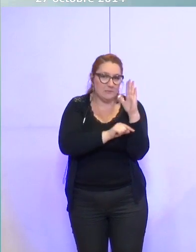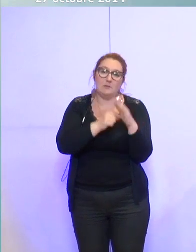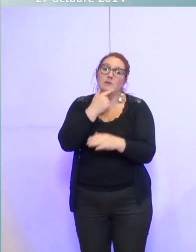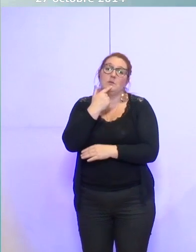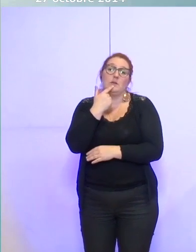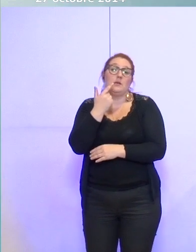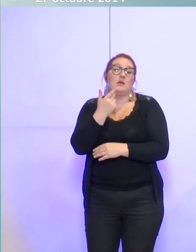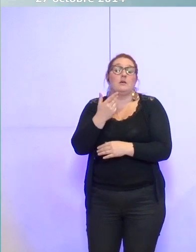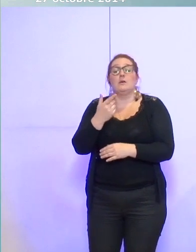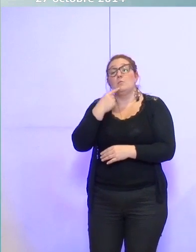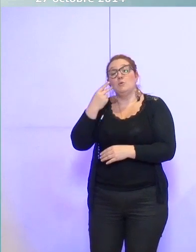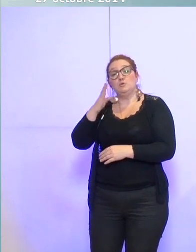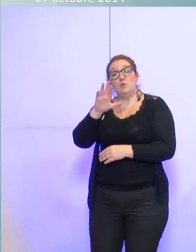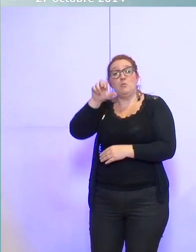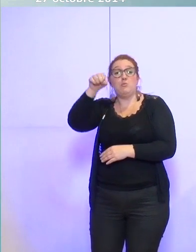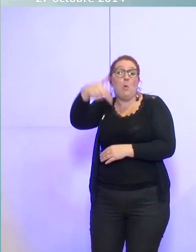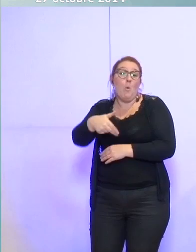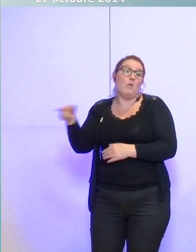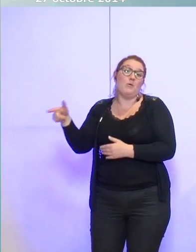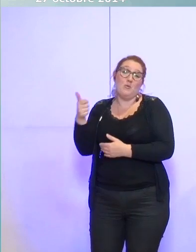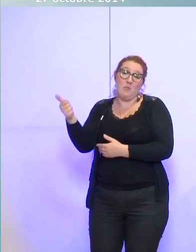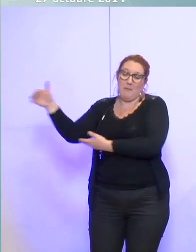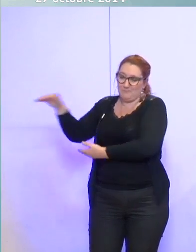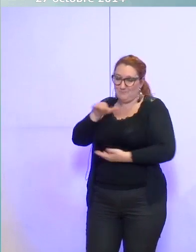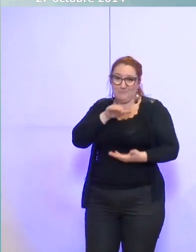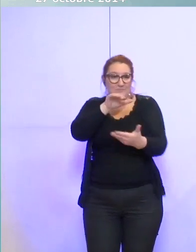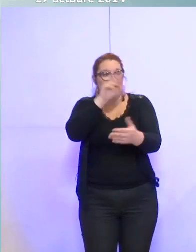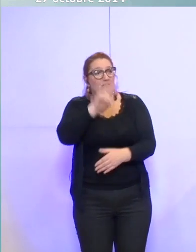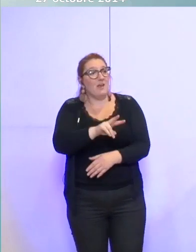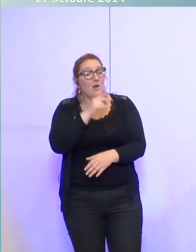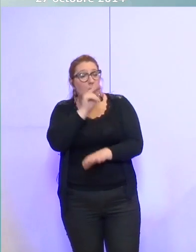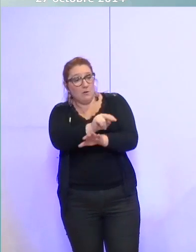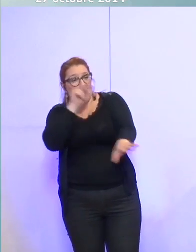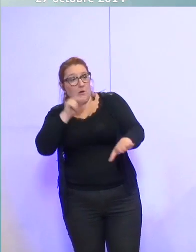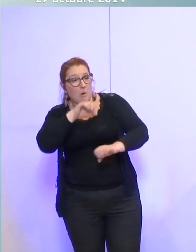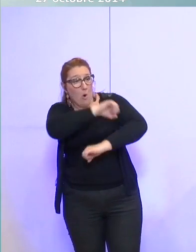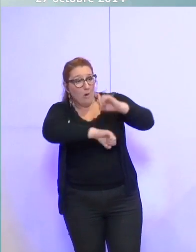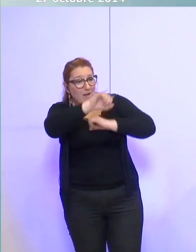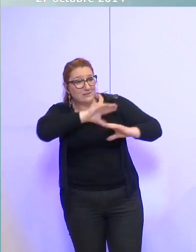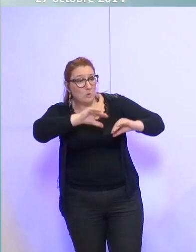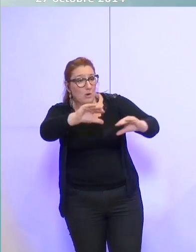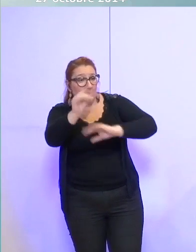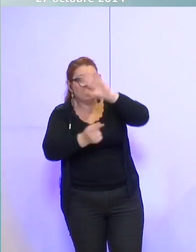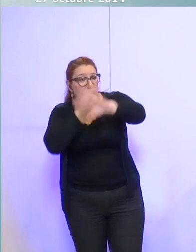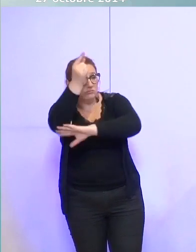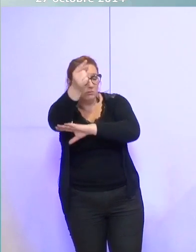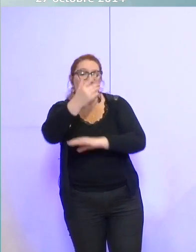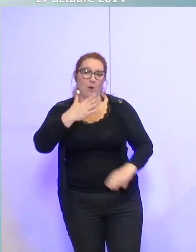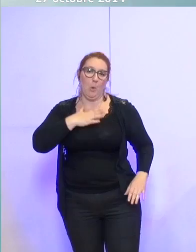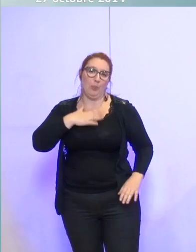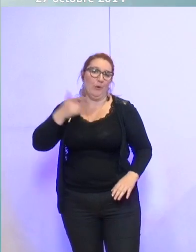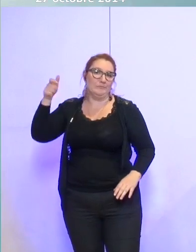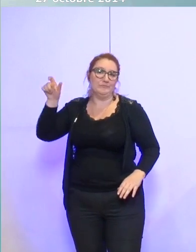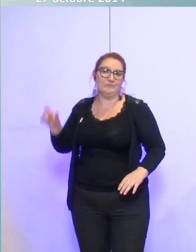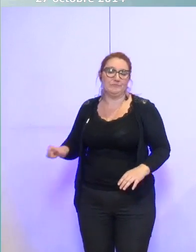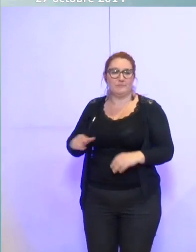vous aurez dit sa satisfaction de voir en effet ce dispositif se mettre en place de façon définitive sur le foyer Pinal et